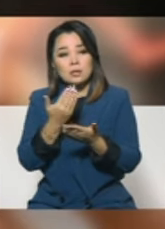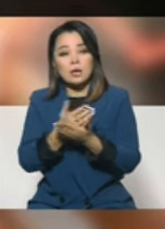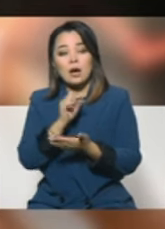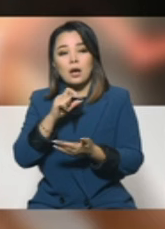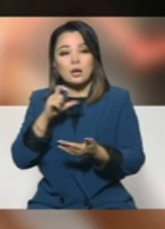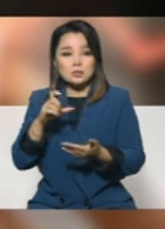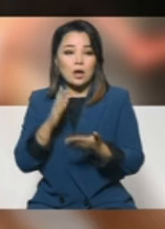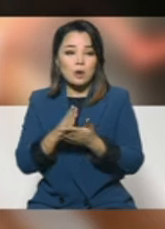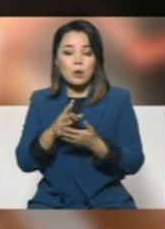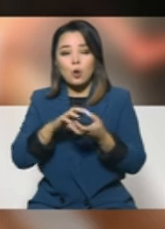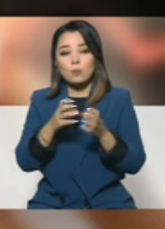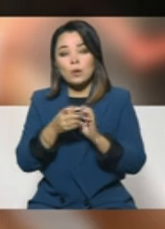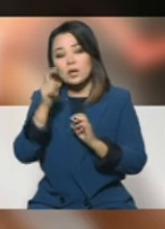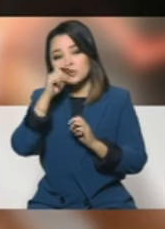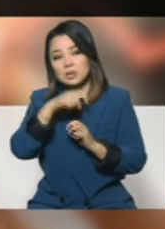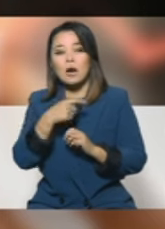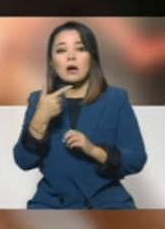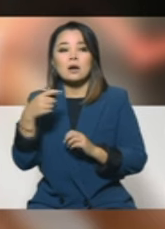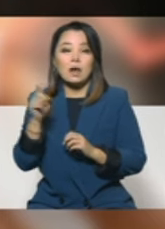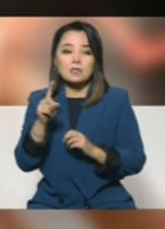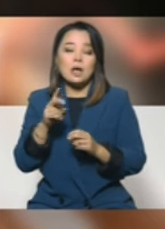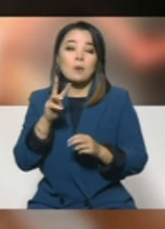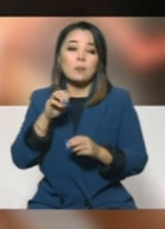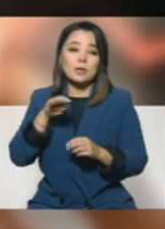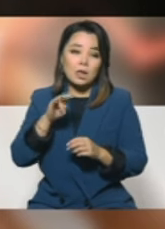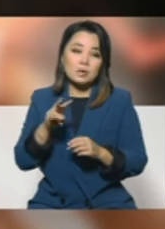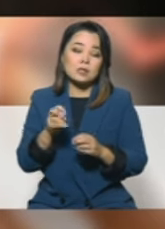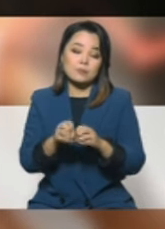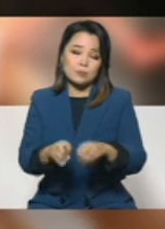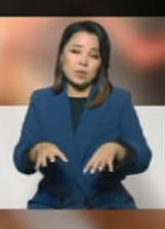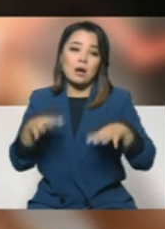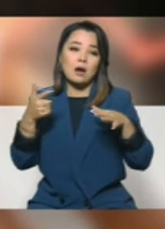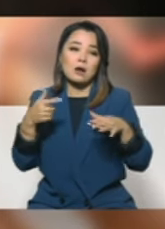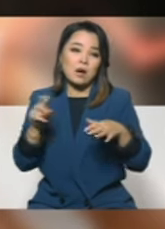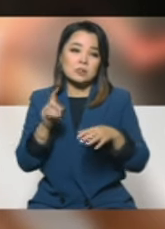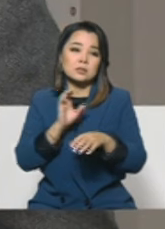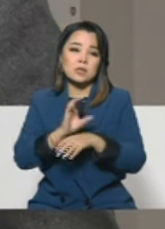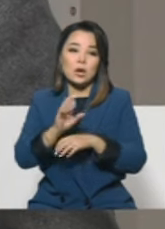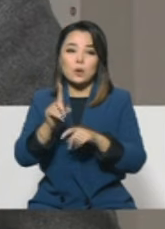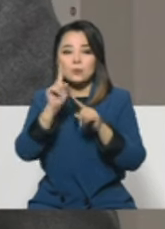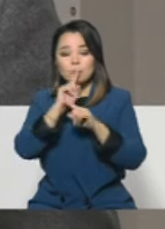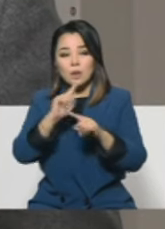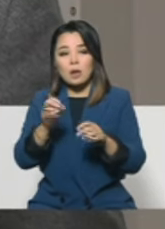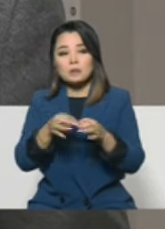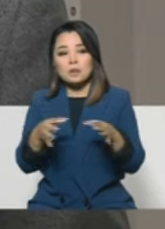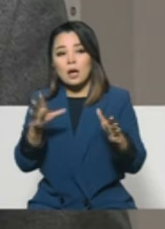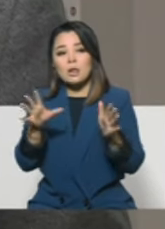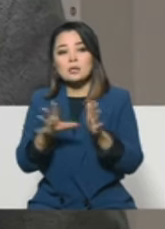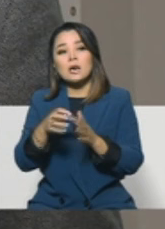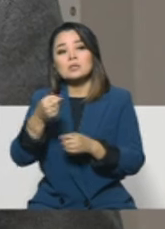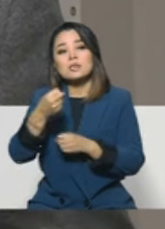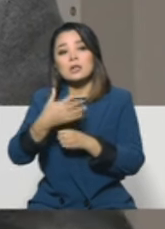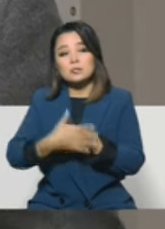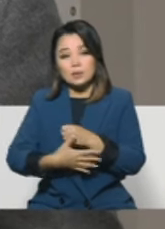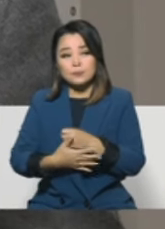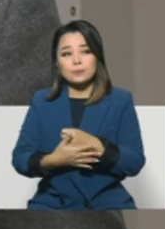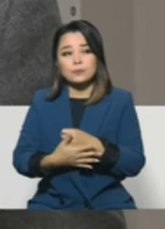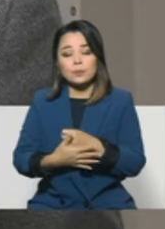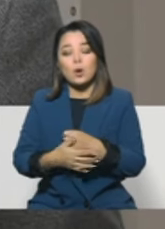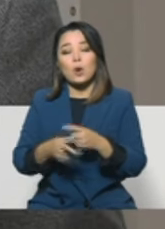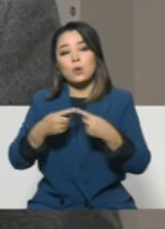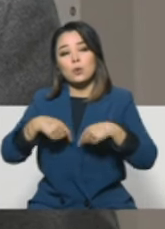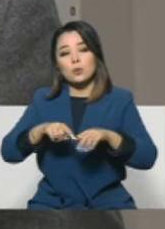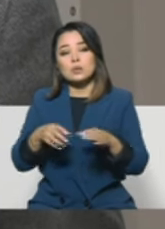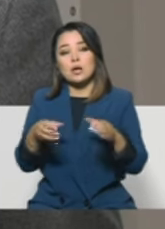АЕС көмірқышқыл газын, метанды және басқа да парниктік газдарды шығармайды. Атом электростанциялары